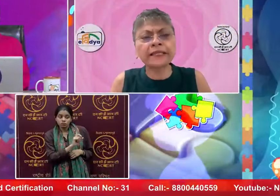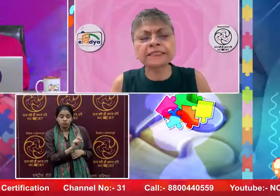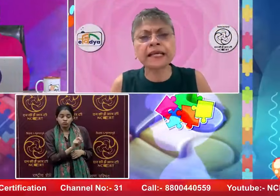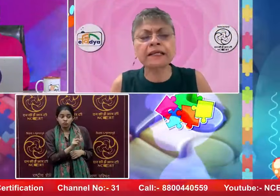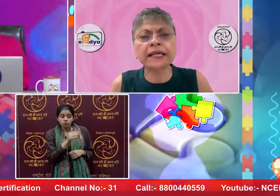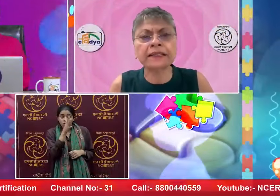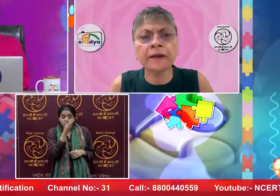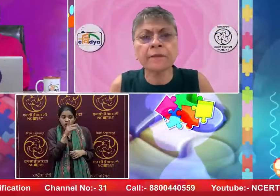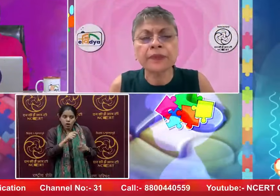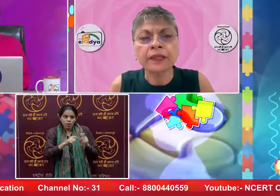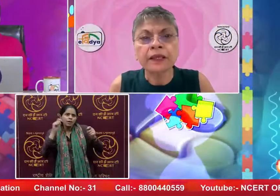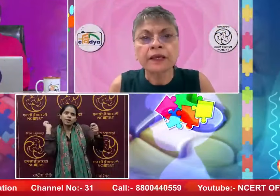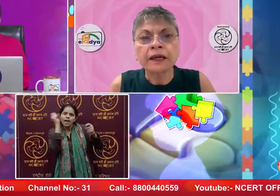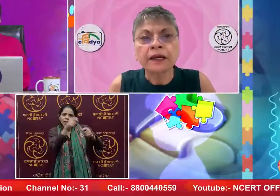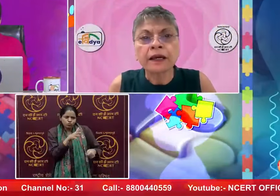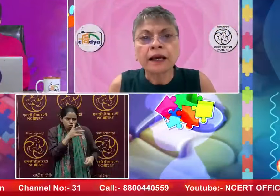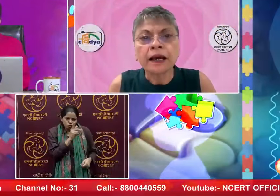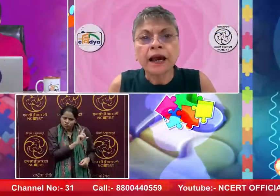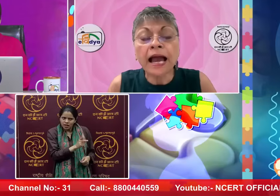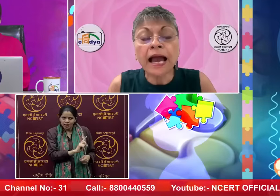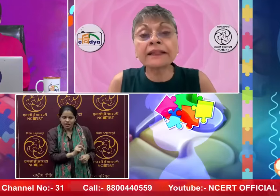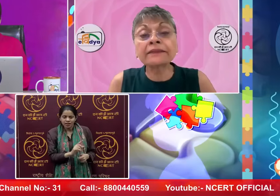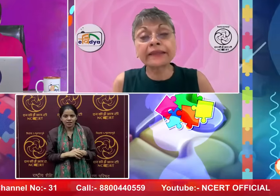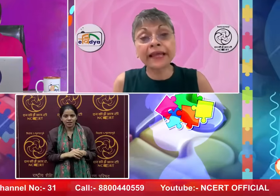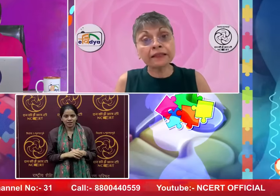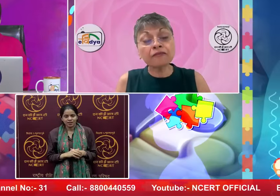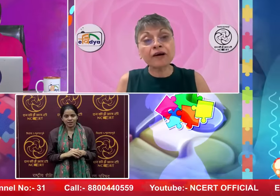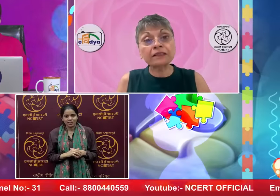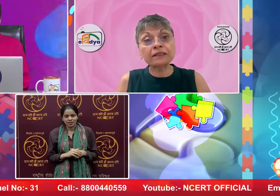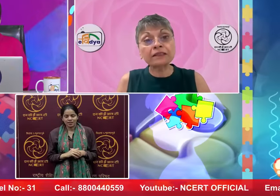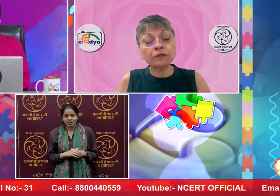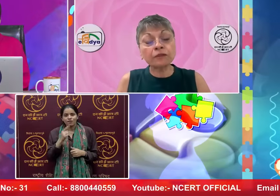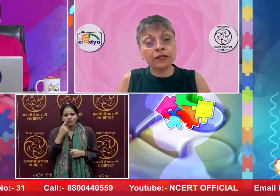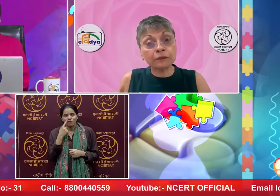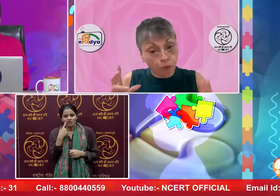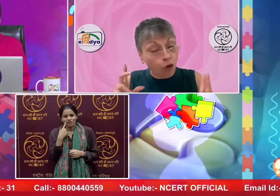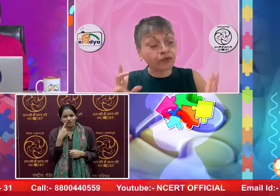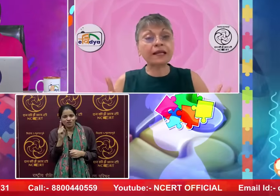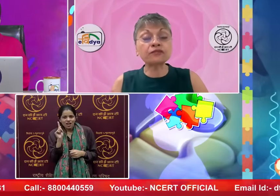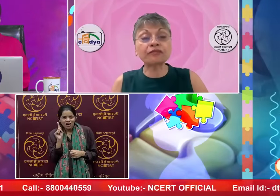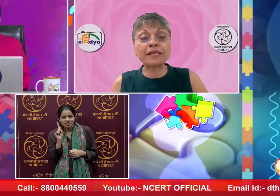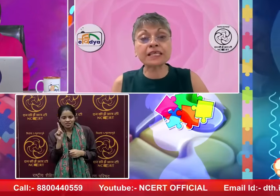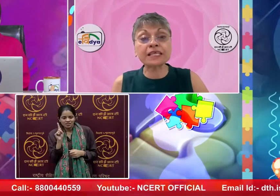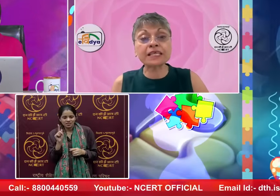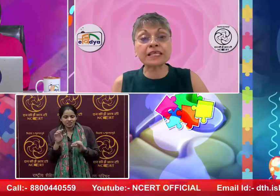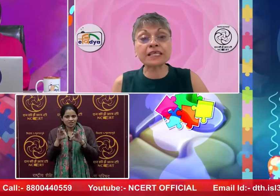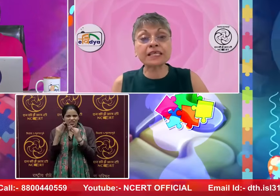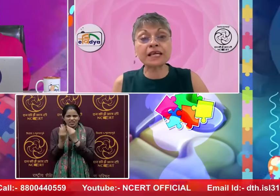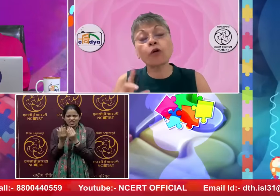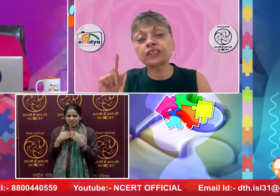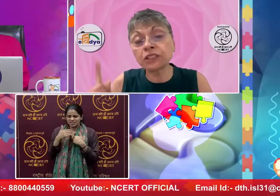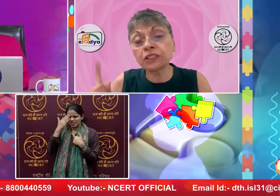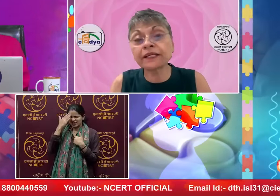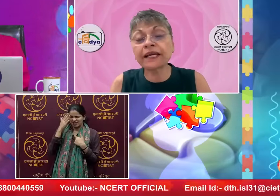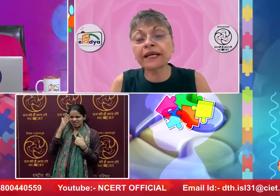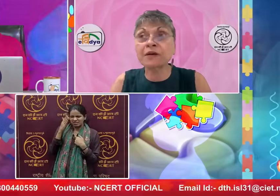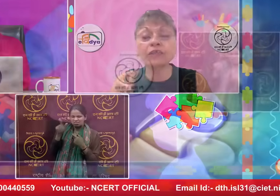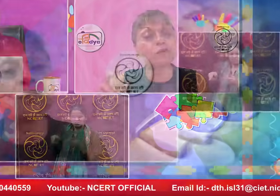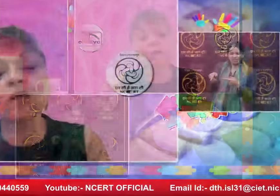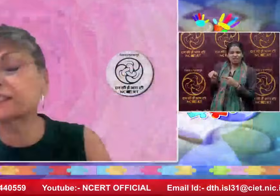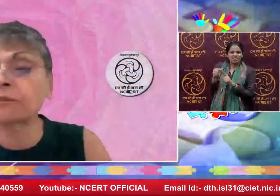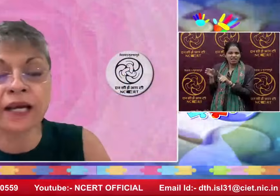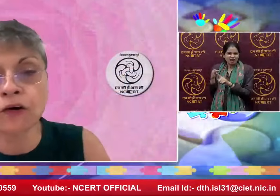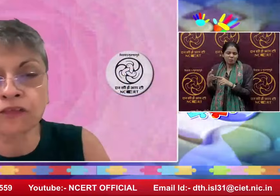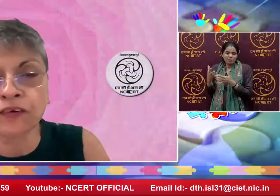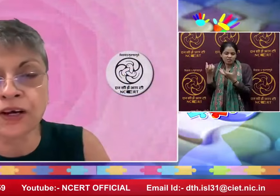तो टेनिस खेल रहे थे. And then the father will, oftentimes families say, oh, he's just manipulating us because he